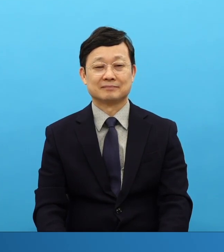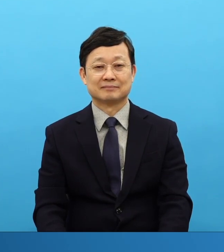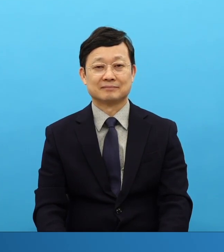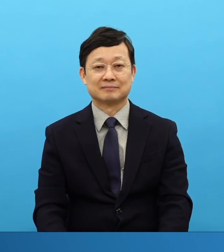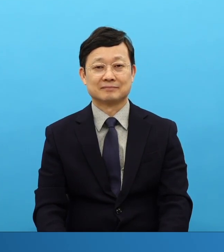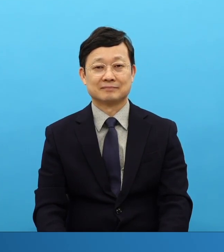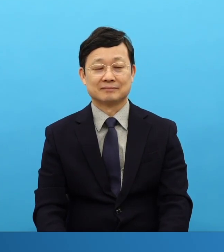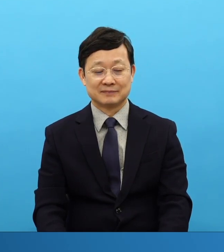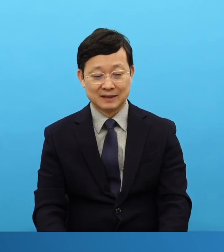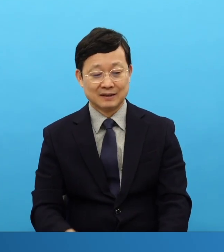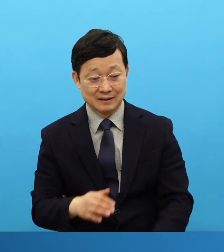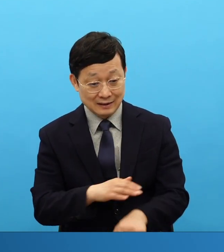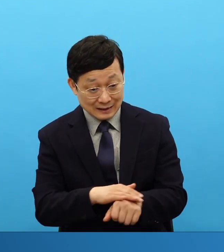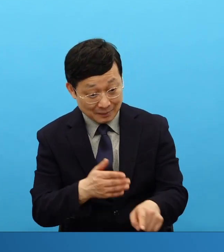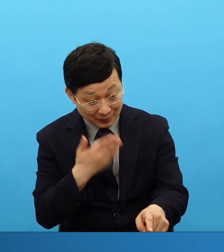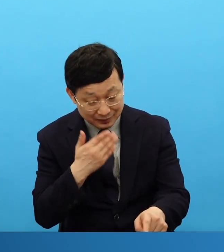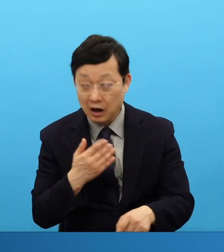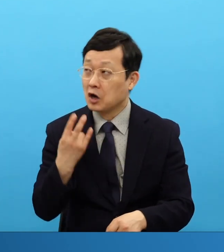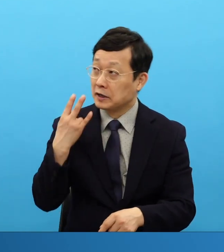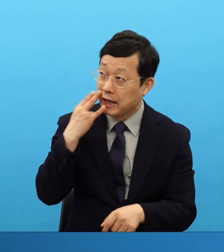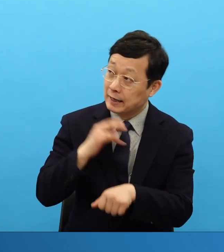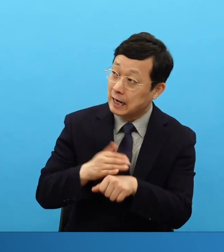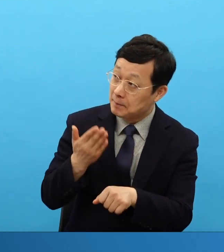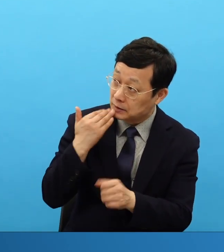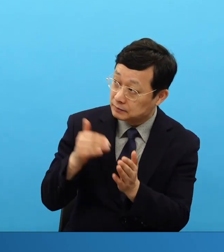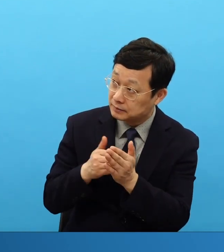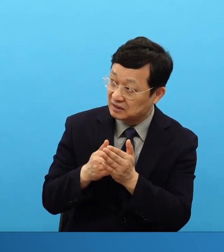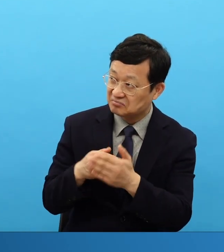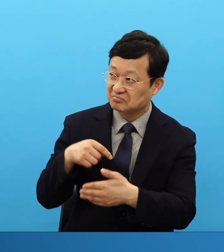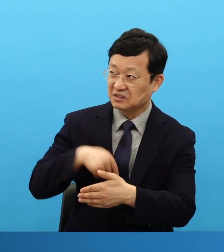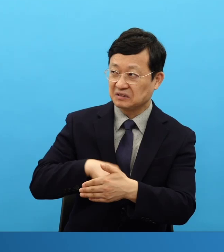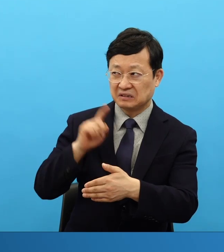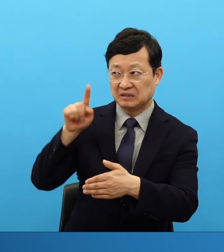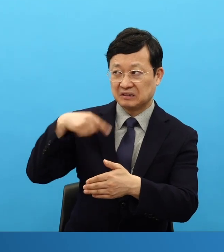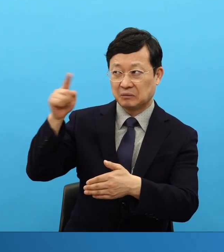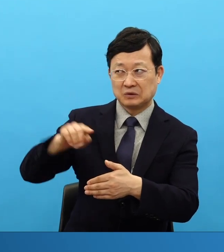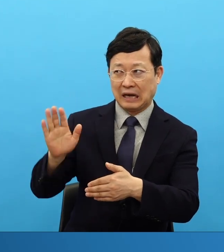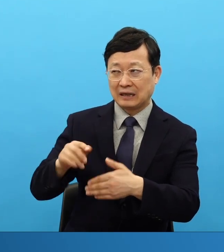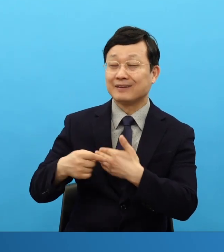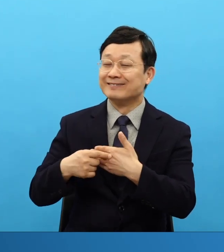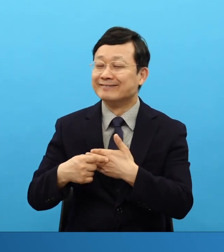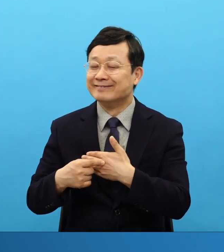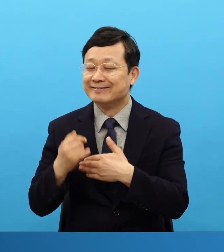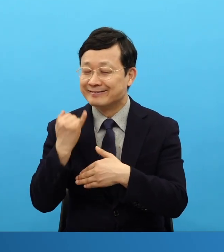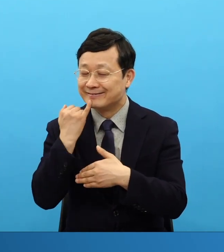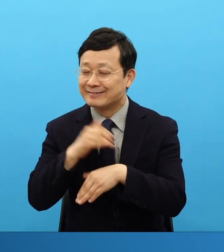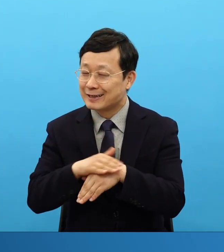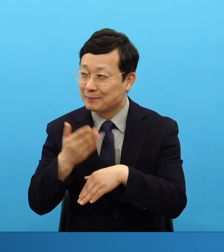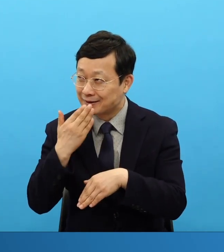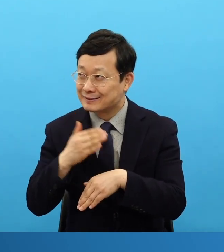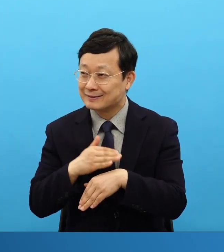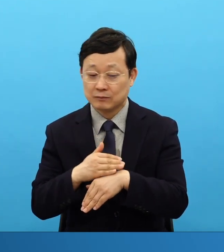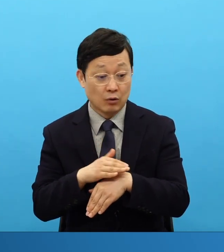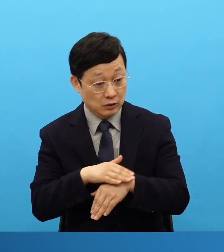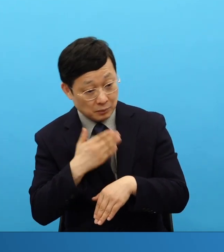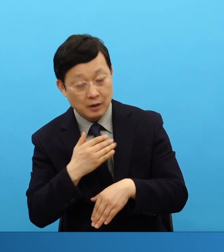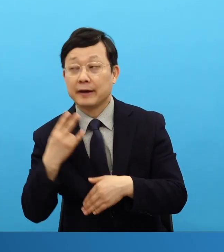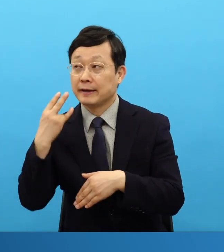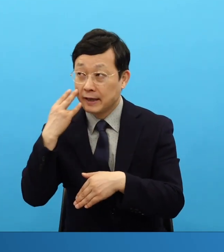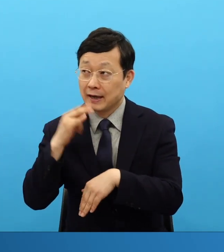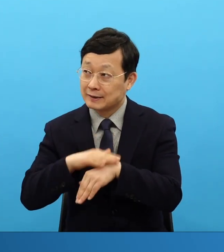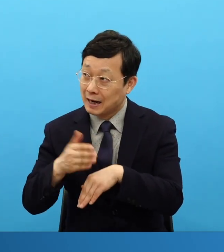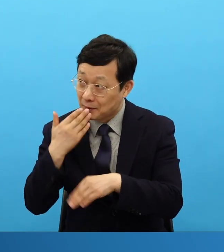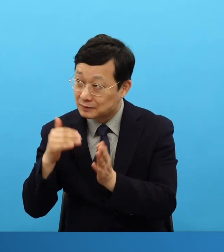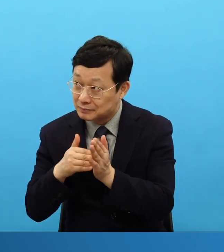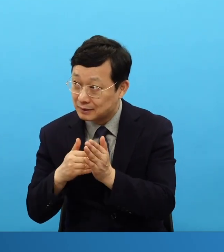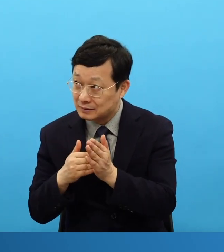잘, 시간 잘 하십니까? 예, 이랍니다. And on the way out, if they say, did you enjoy your meal? 아니요, they're going to say, 아니거든요. yes. Of course, they're not going to say, it was bad. Yeah, 이러지. And if